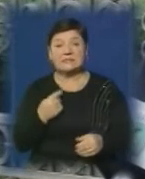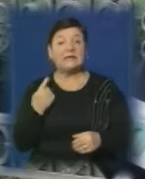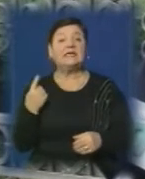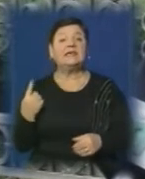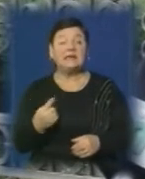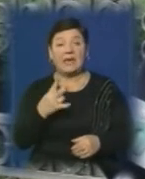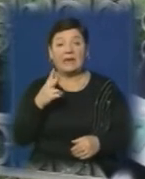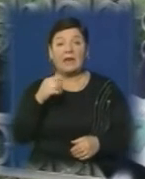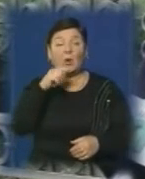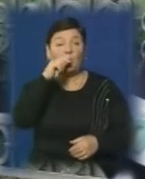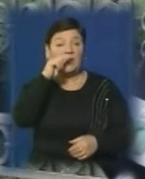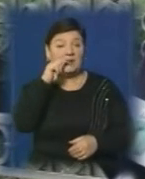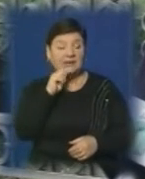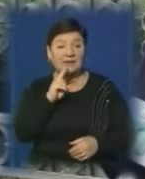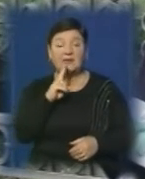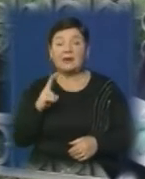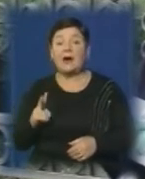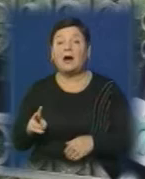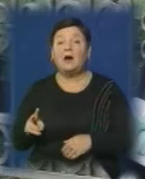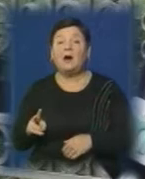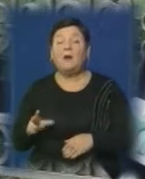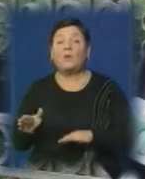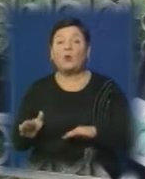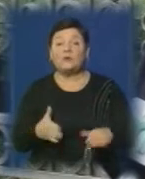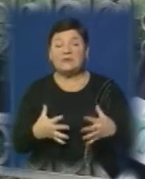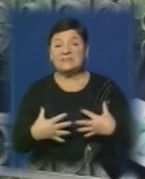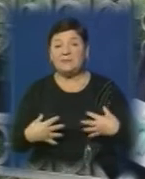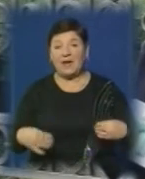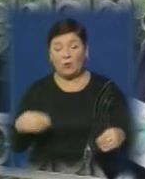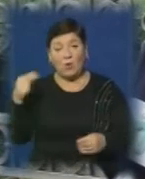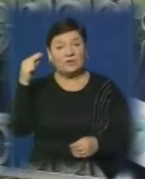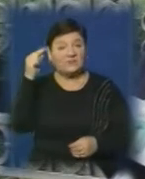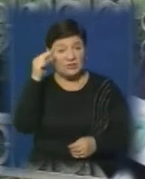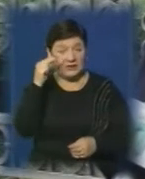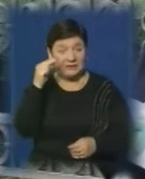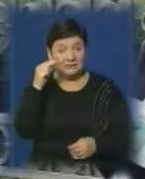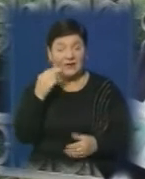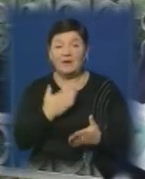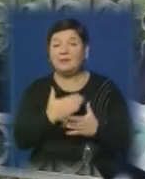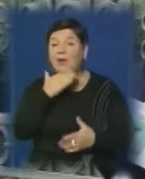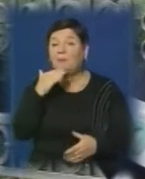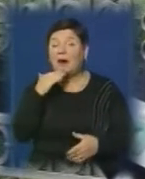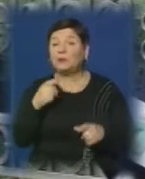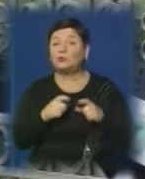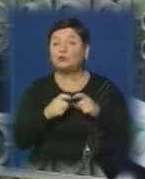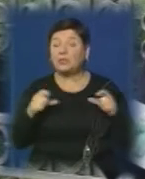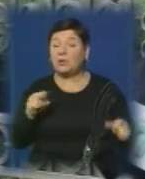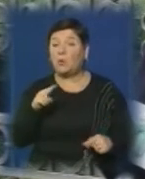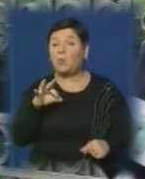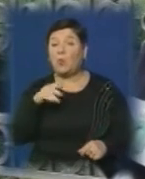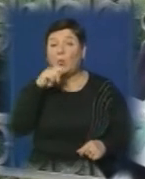на Україні, де проходить сімейний експеримент сімейного навчання. Є багато шкіл інших по Україні,